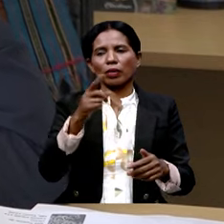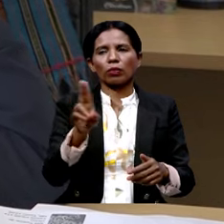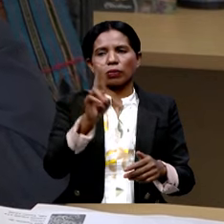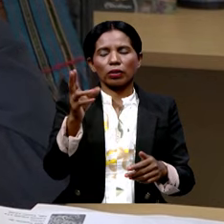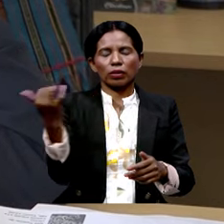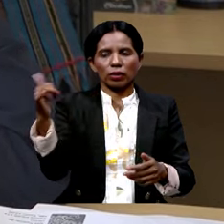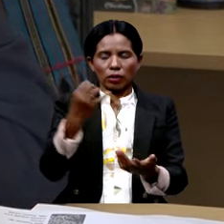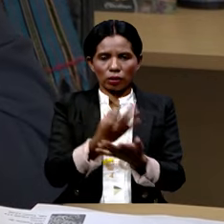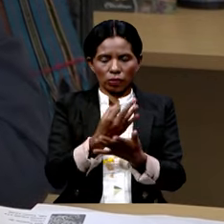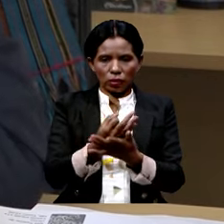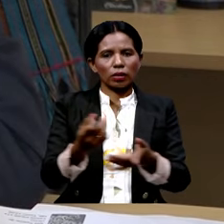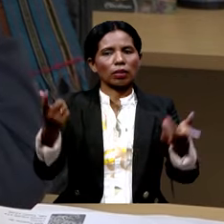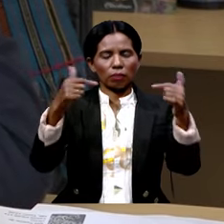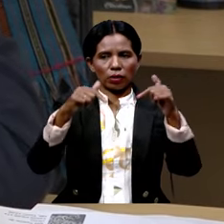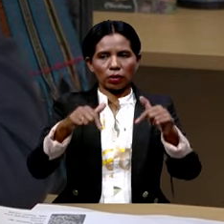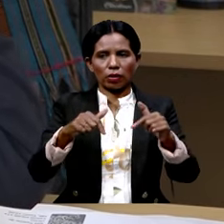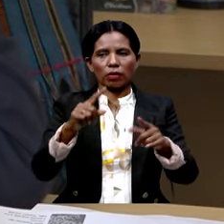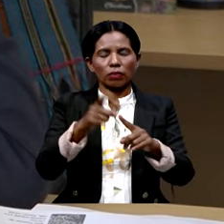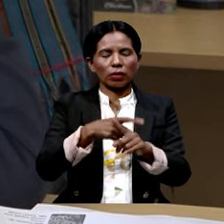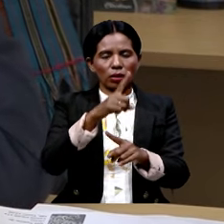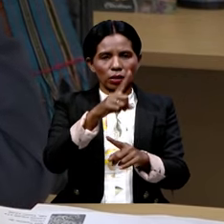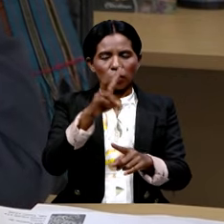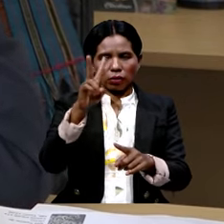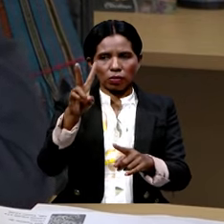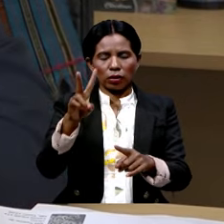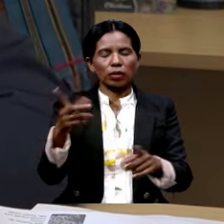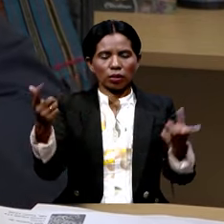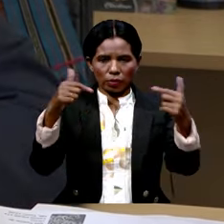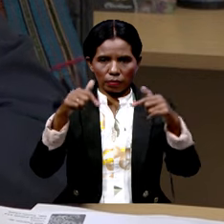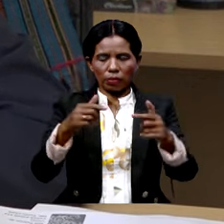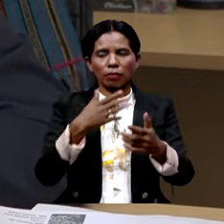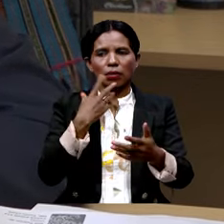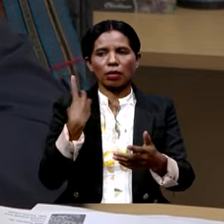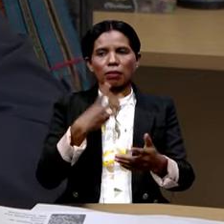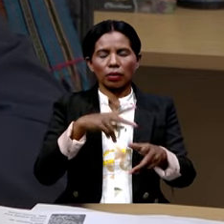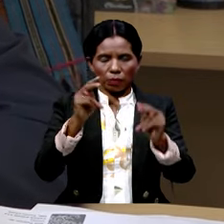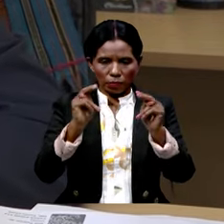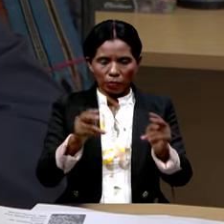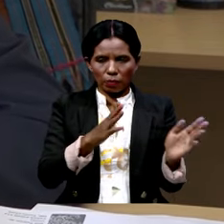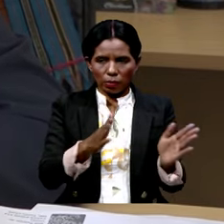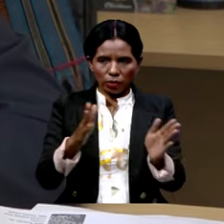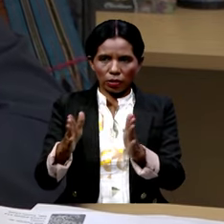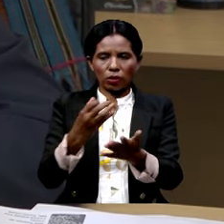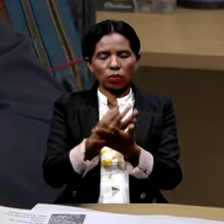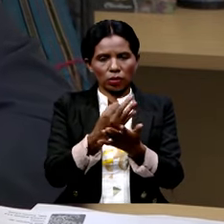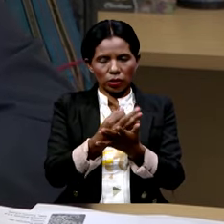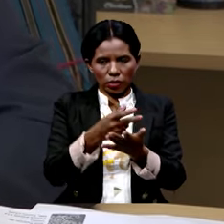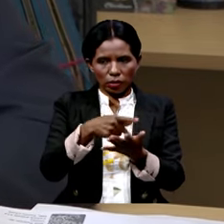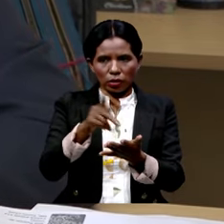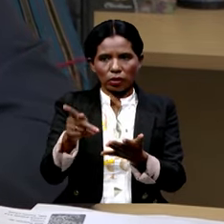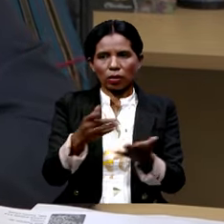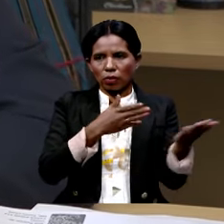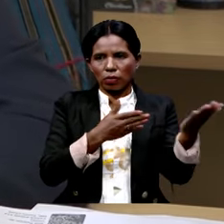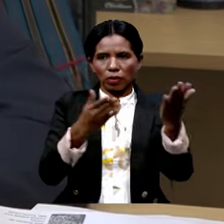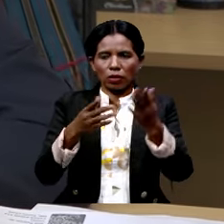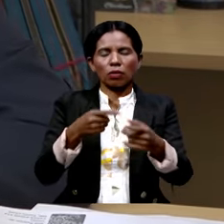mai dia. Sila sefulan ida ruale. Abis dia sila mai mana. Antara antik proses sefali. Kon osan apa dia? Tapi sih harus fila fila mai.